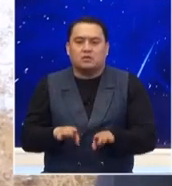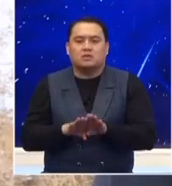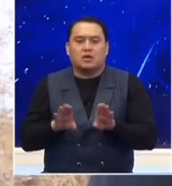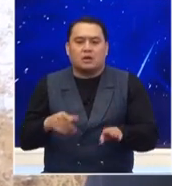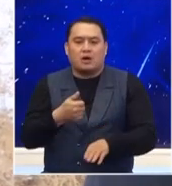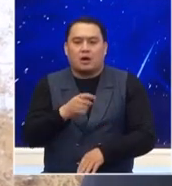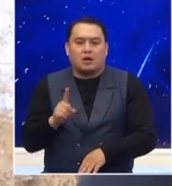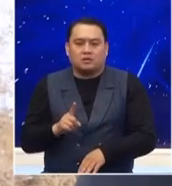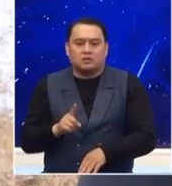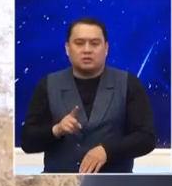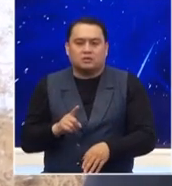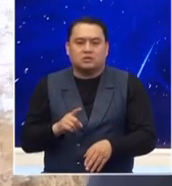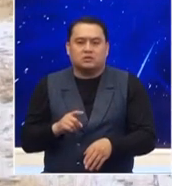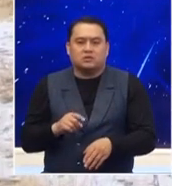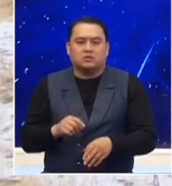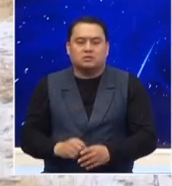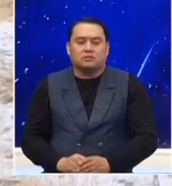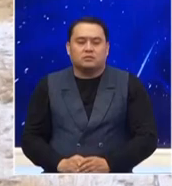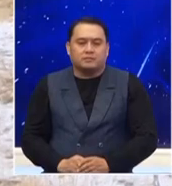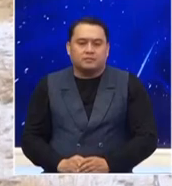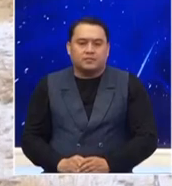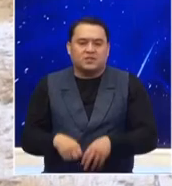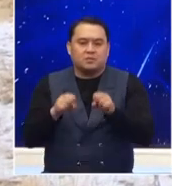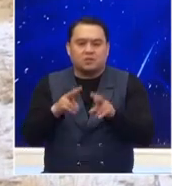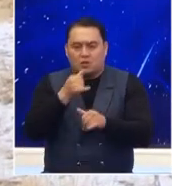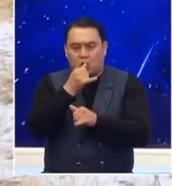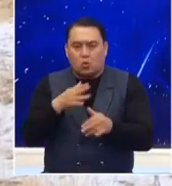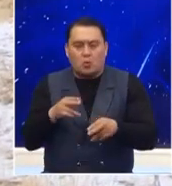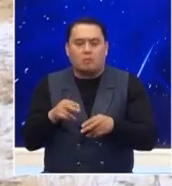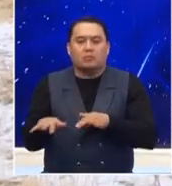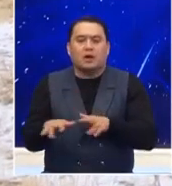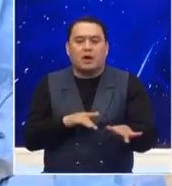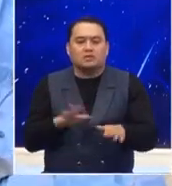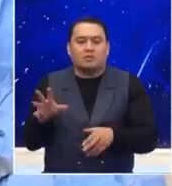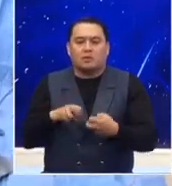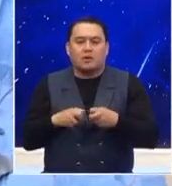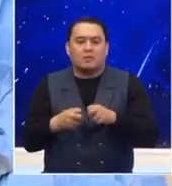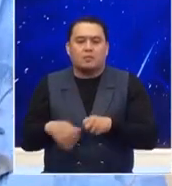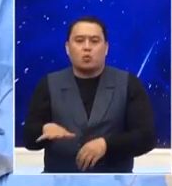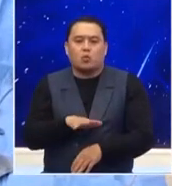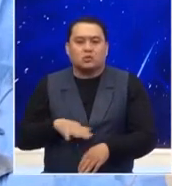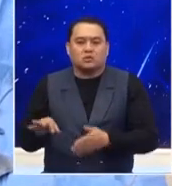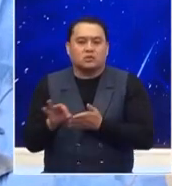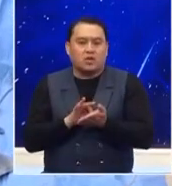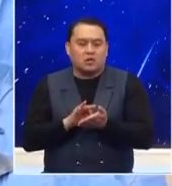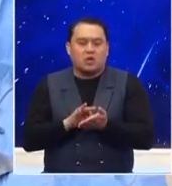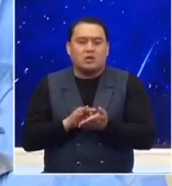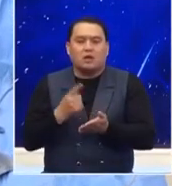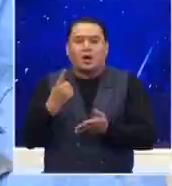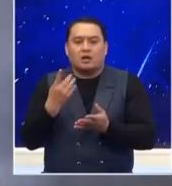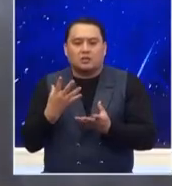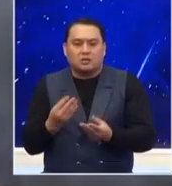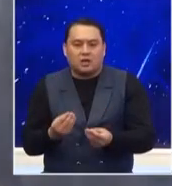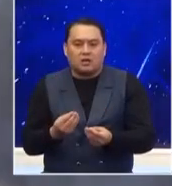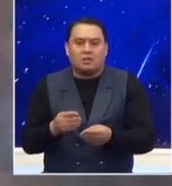газ отключается. Специалисты не успевают наладить процесс на всех проблемных участках своевременно. На один им